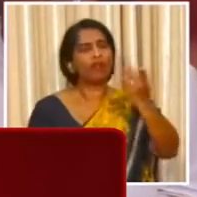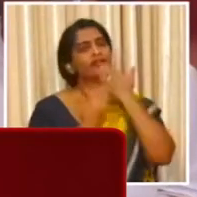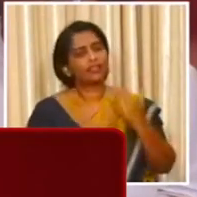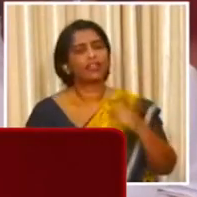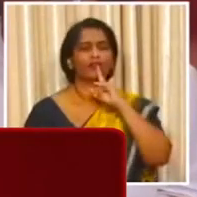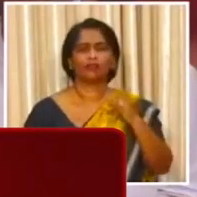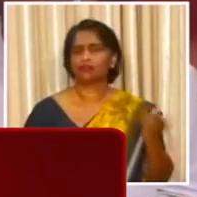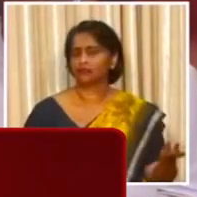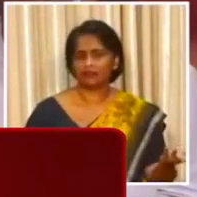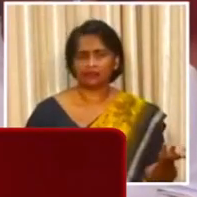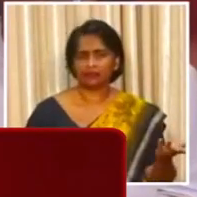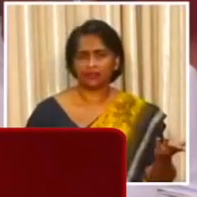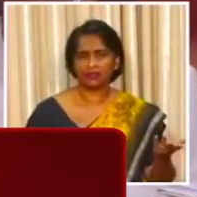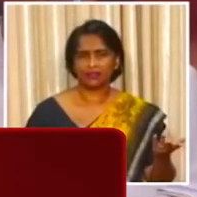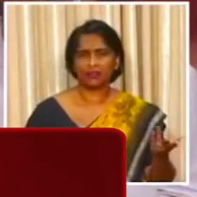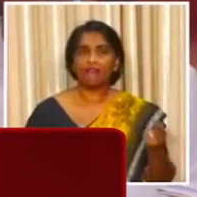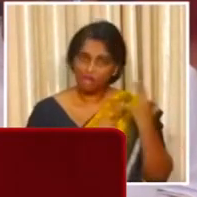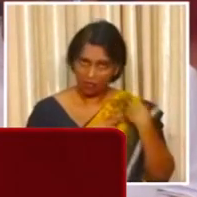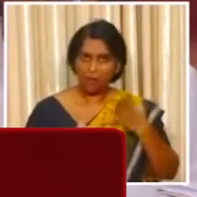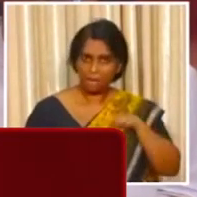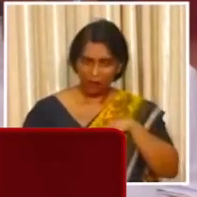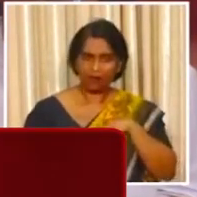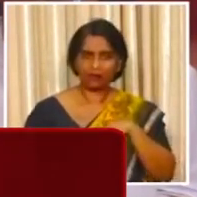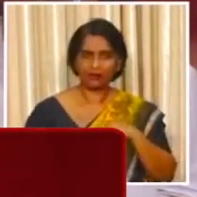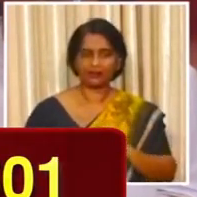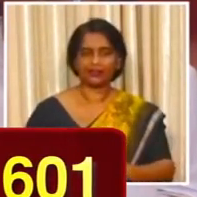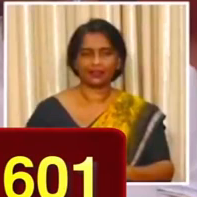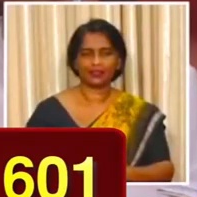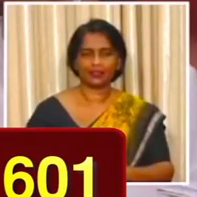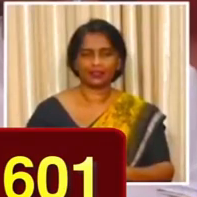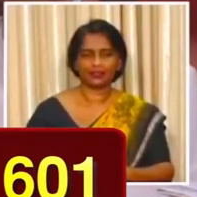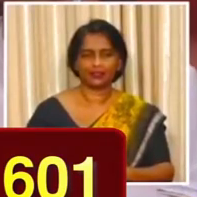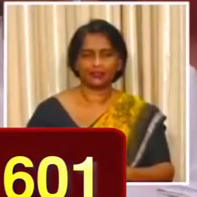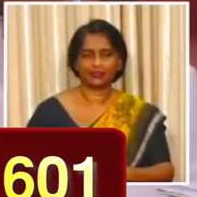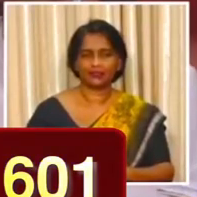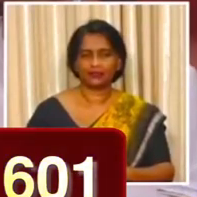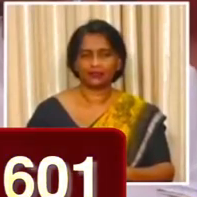ස්තුති කියනවා. ඒ කියන්නේ ඔබතුමා ඒ වචනේ ලස්සන නැද්ද? ආණ්ඩුවේ ඔබතුමා බොහොම ස්තුති.